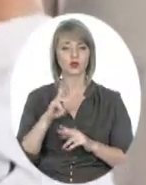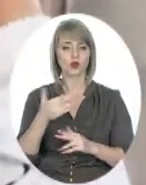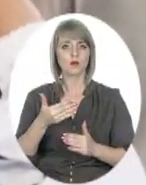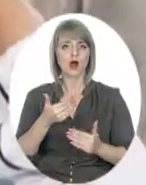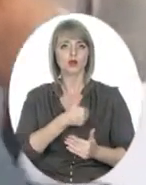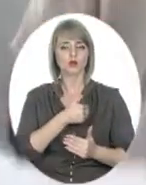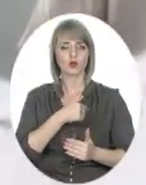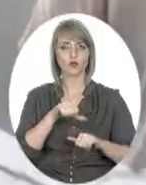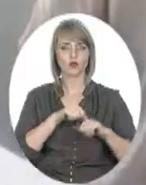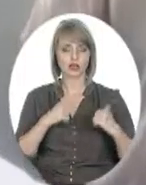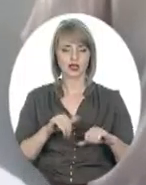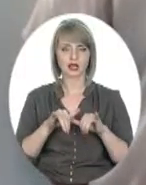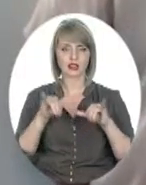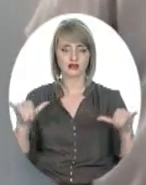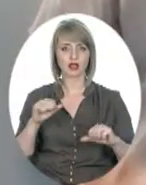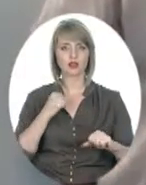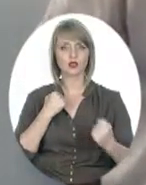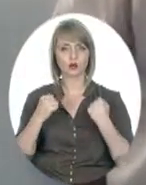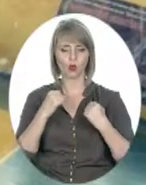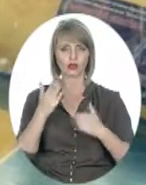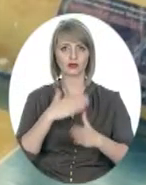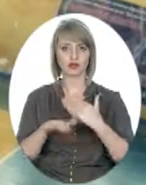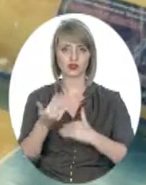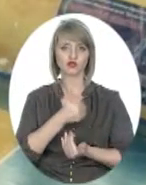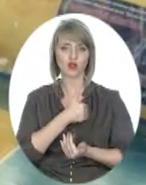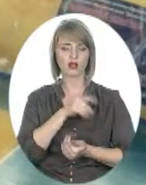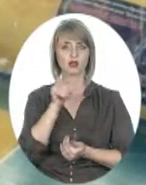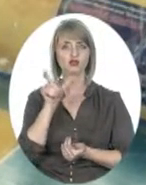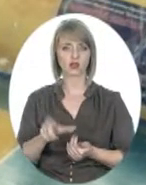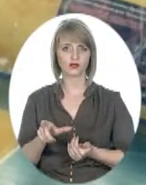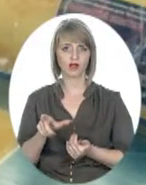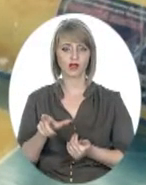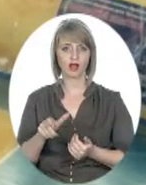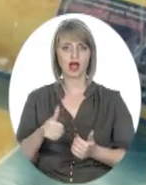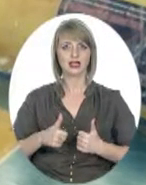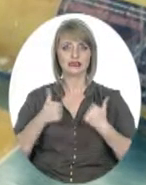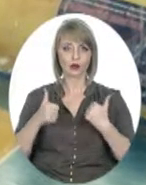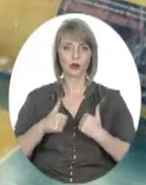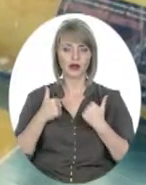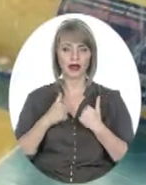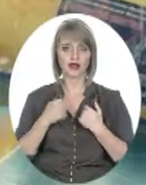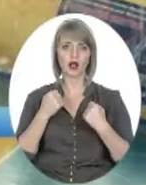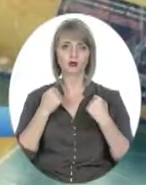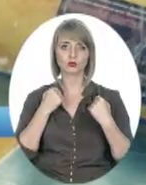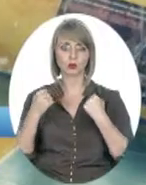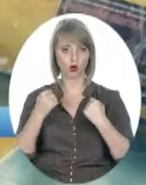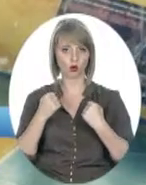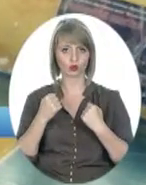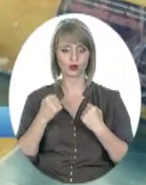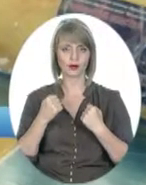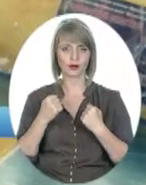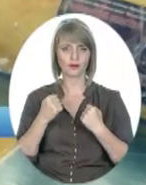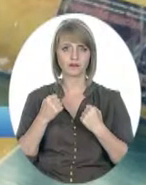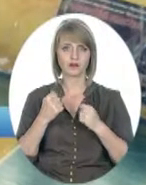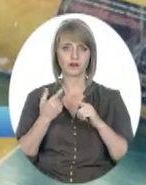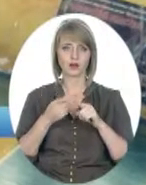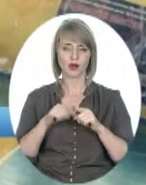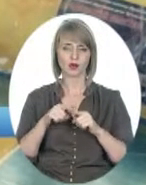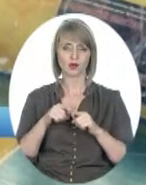людьми. Так что, ну, это уже шаг. Ну и Валя Кожевина тоже, она среди здоровых, она в легкой атлетике тоже участвует. Ну, в